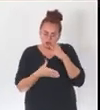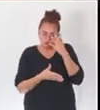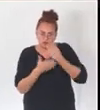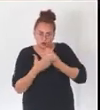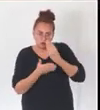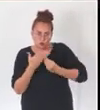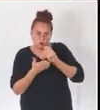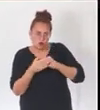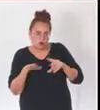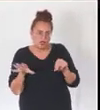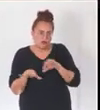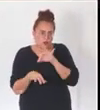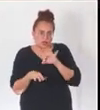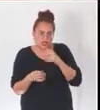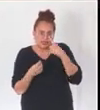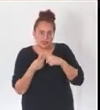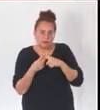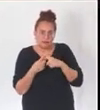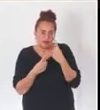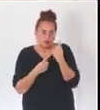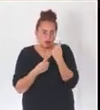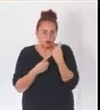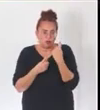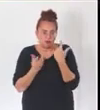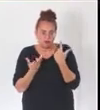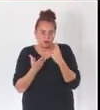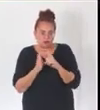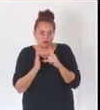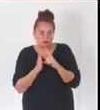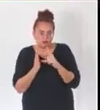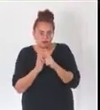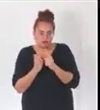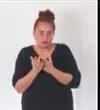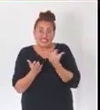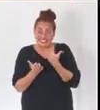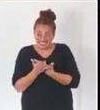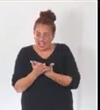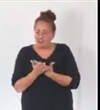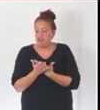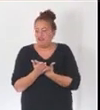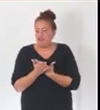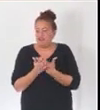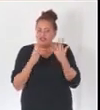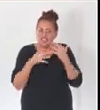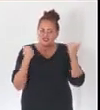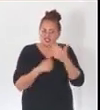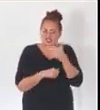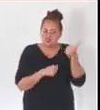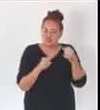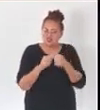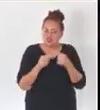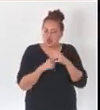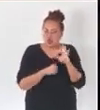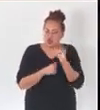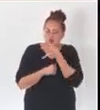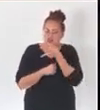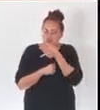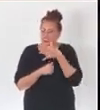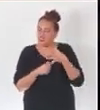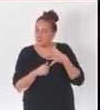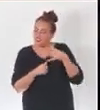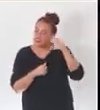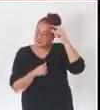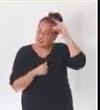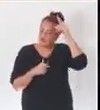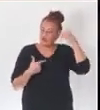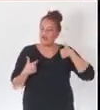pendant toute l'étude du projet de loi de finances. C'est pas ça la bordélisation de l'Assemblée nationale? Profiter d'un front républicain, se faire élire et ne même